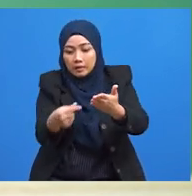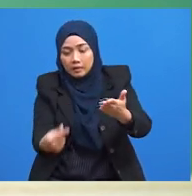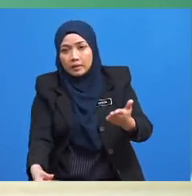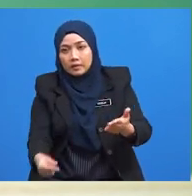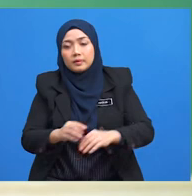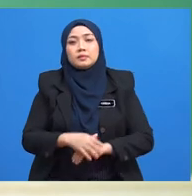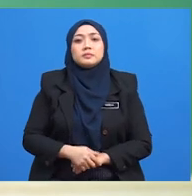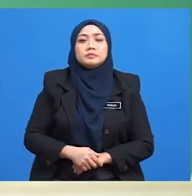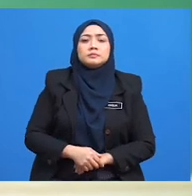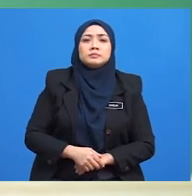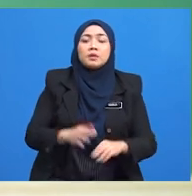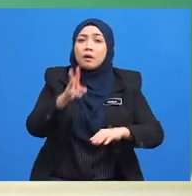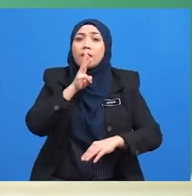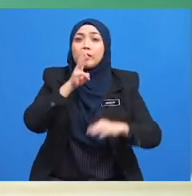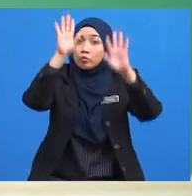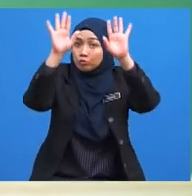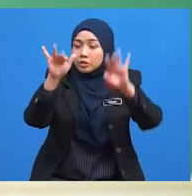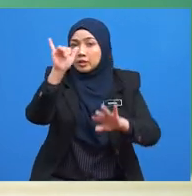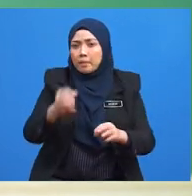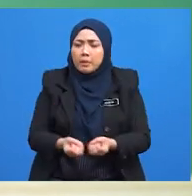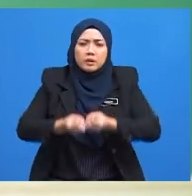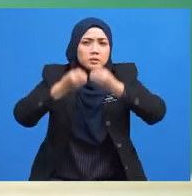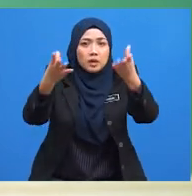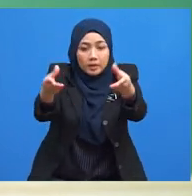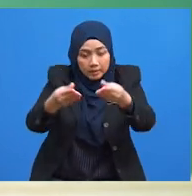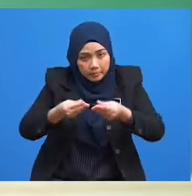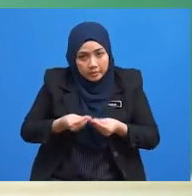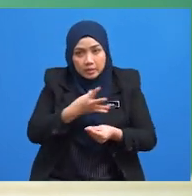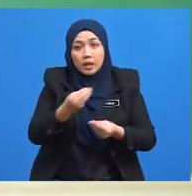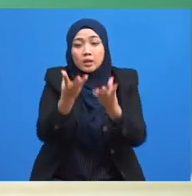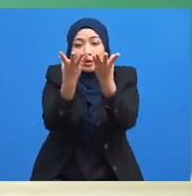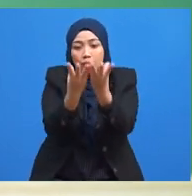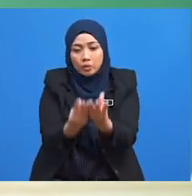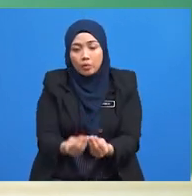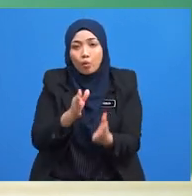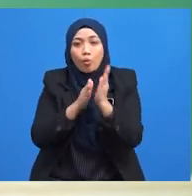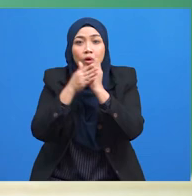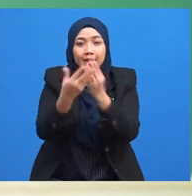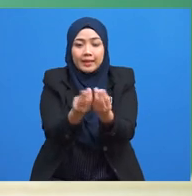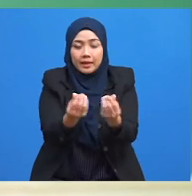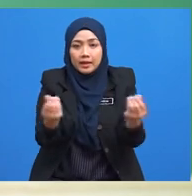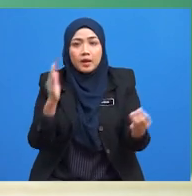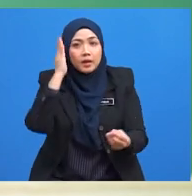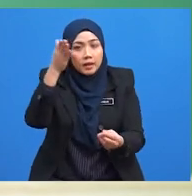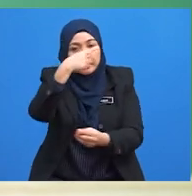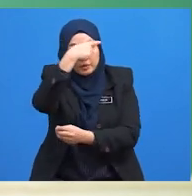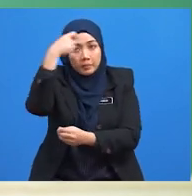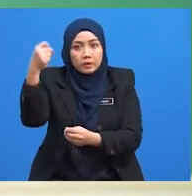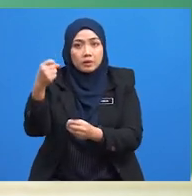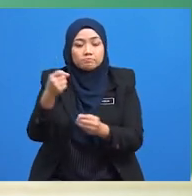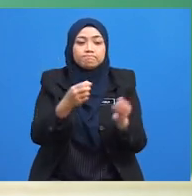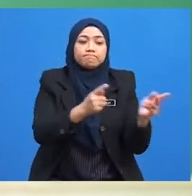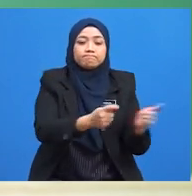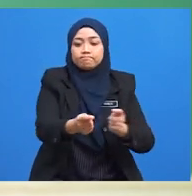itu, air hujan yang banyak diterima dan diserap oleh tanah akan menyebabkan struktur